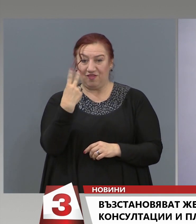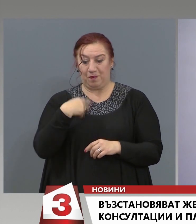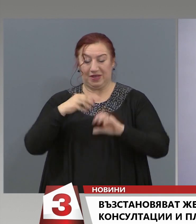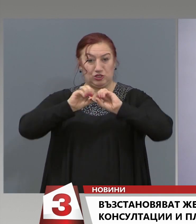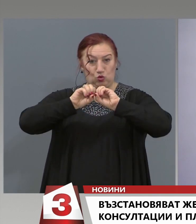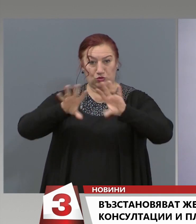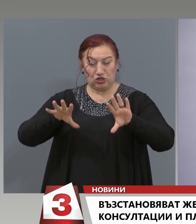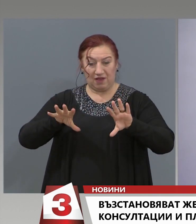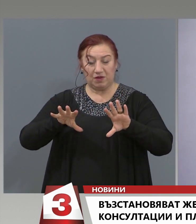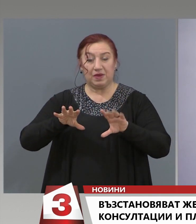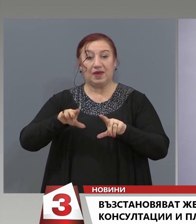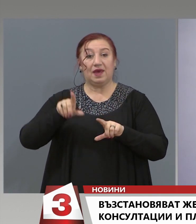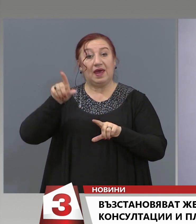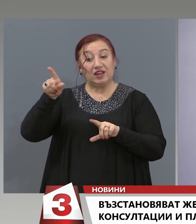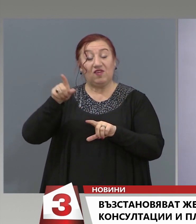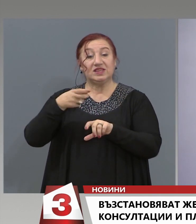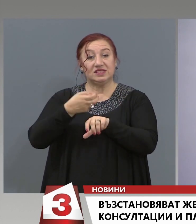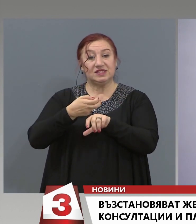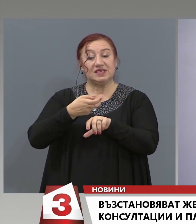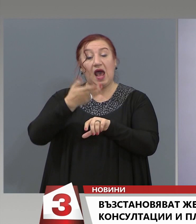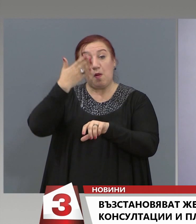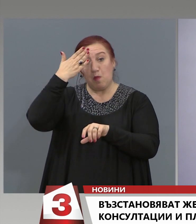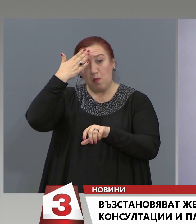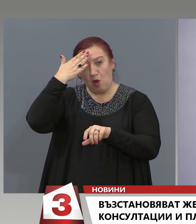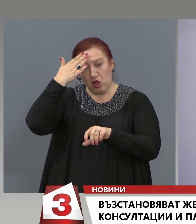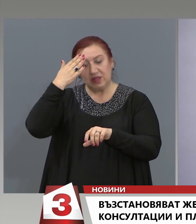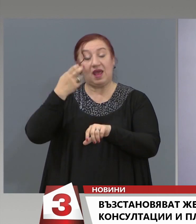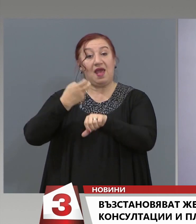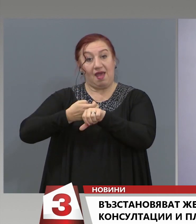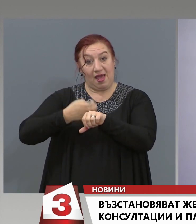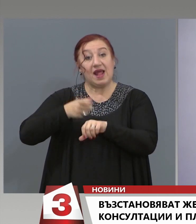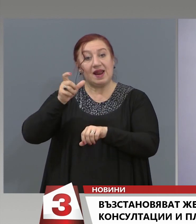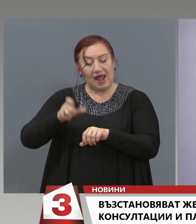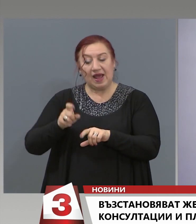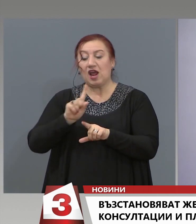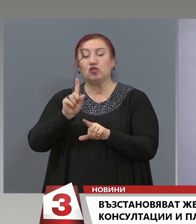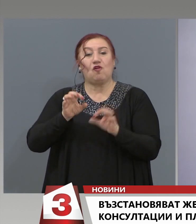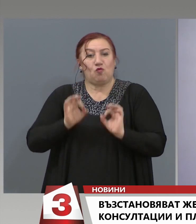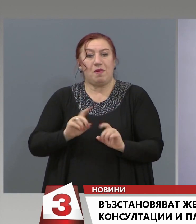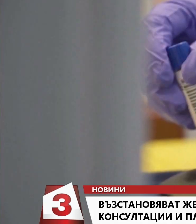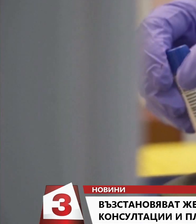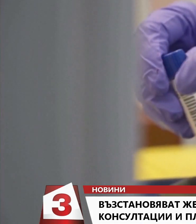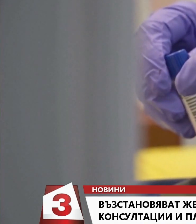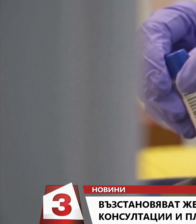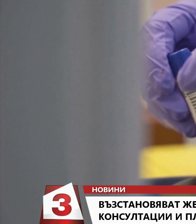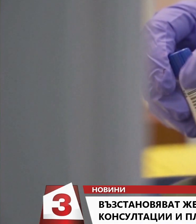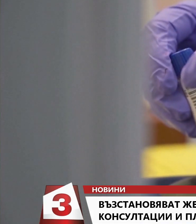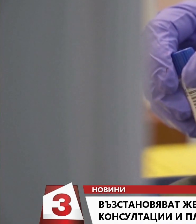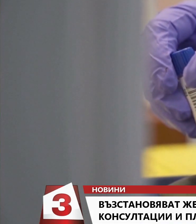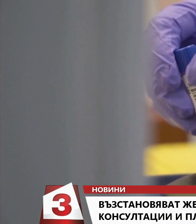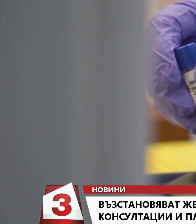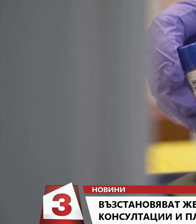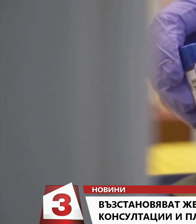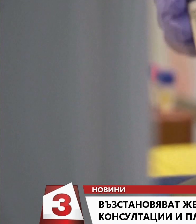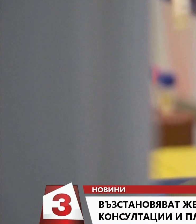съобщаваме те са болни, но не са работещи в болницата лекари са, но не са работещи в болницата До вчерашния ден са